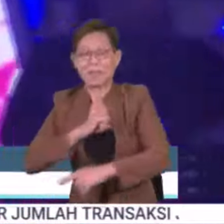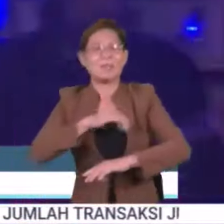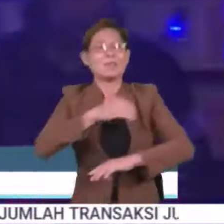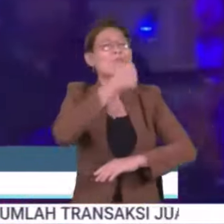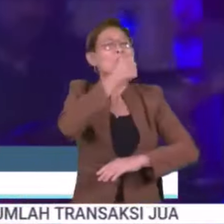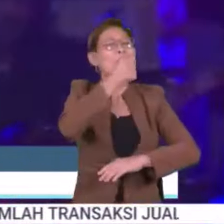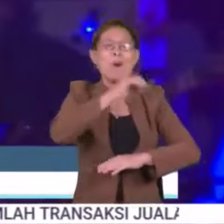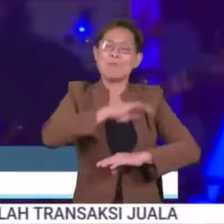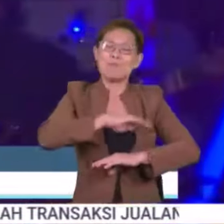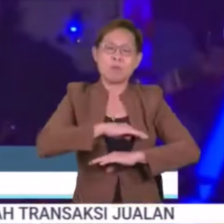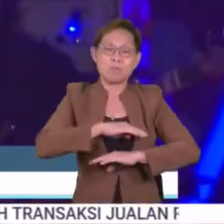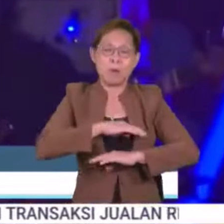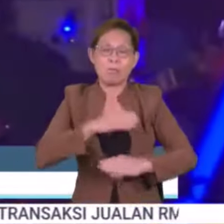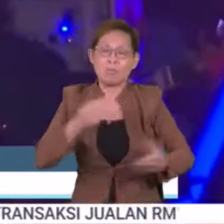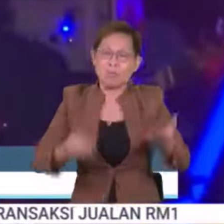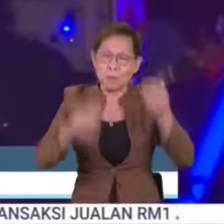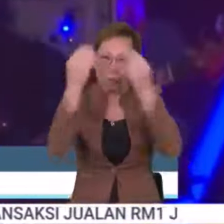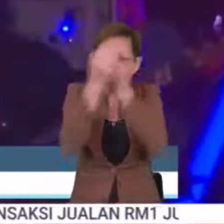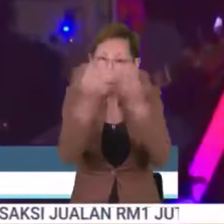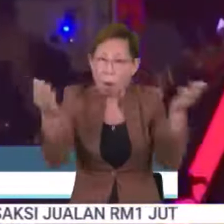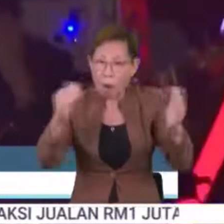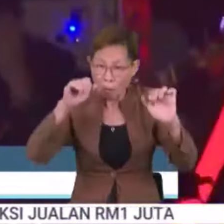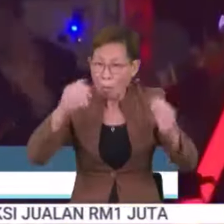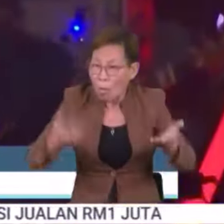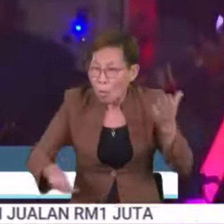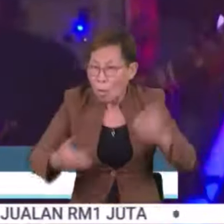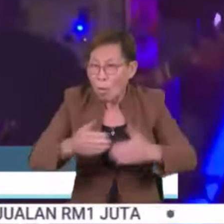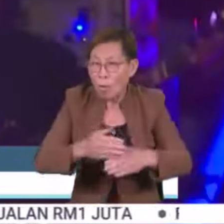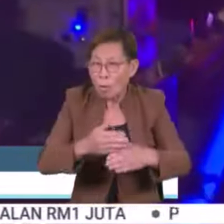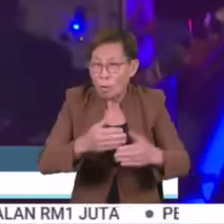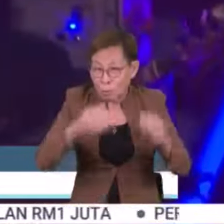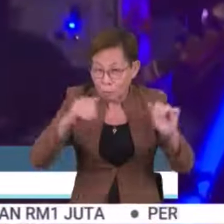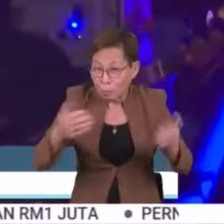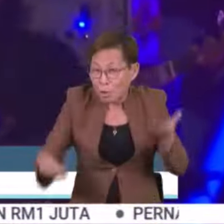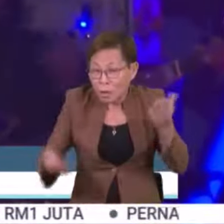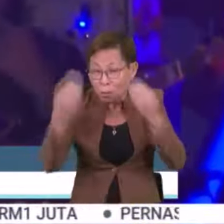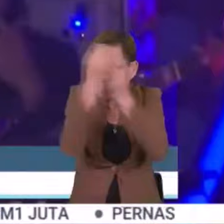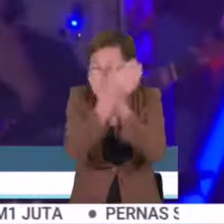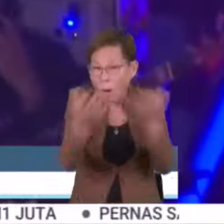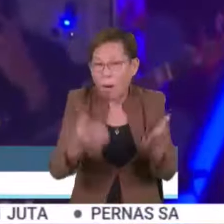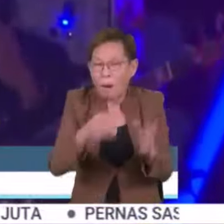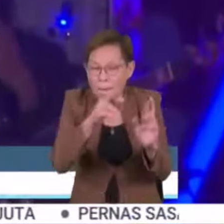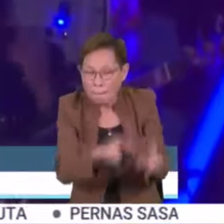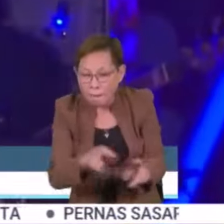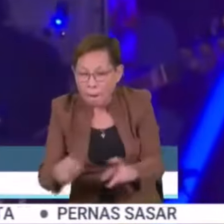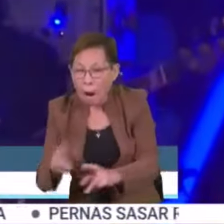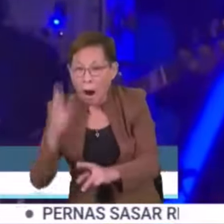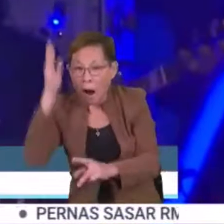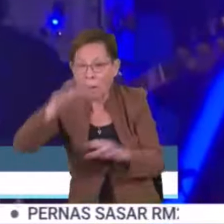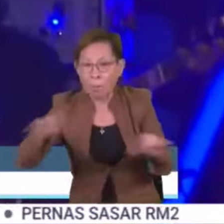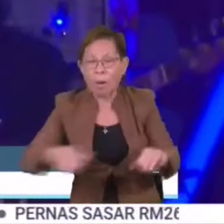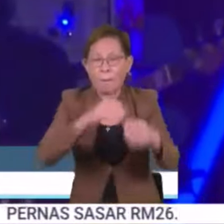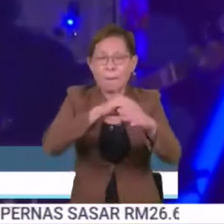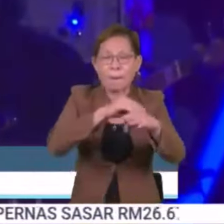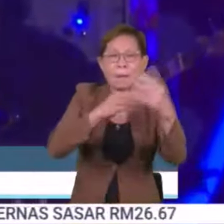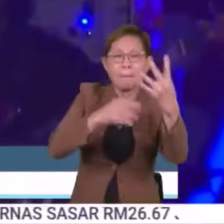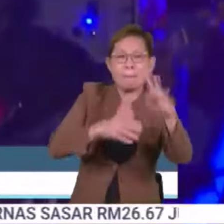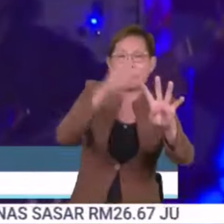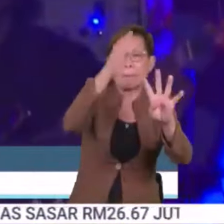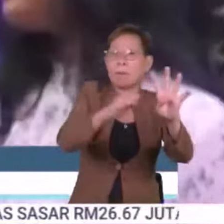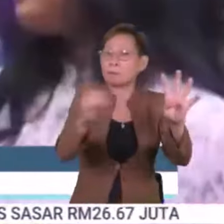Ya okey mungkin boleh kongsikan juga perancangan apa yang akan dilakukan pada 14